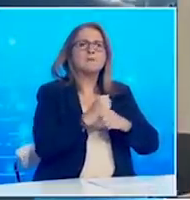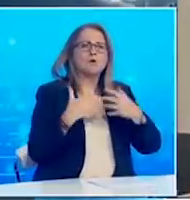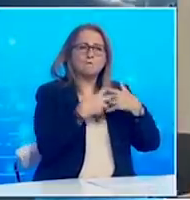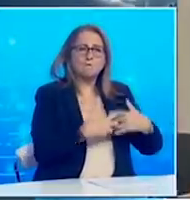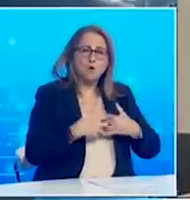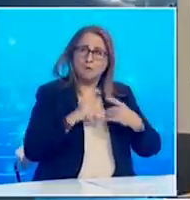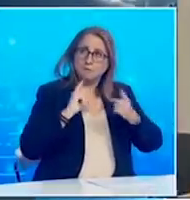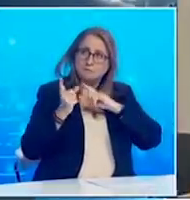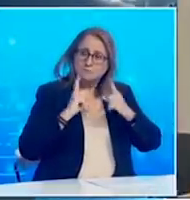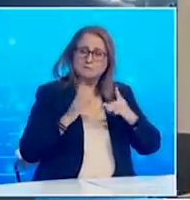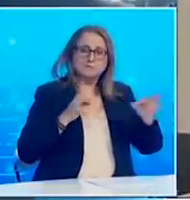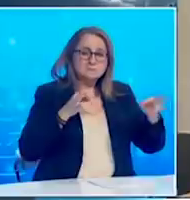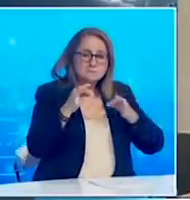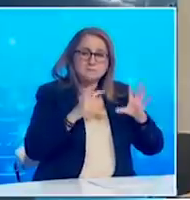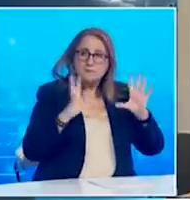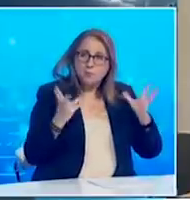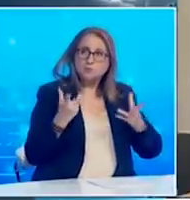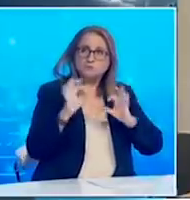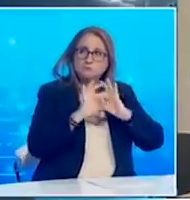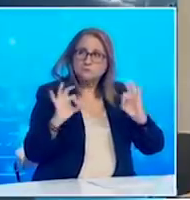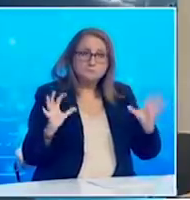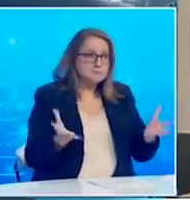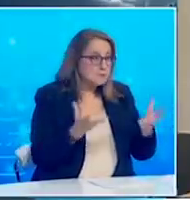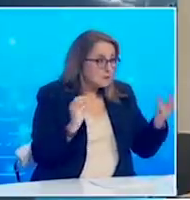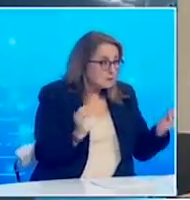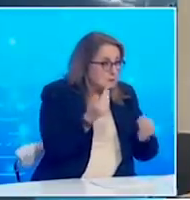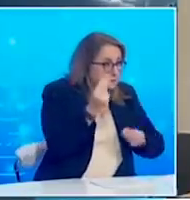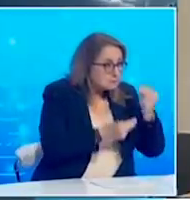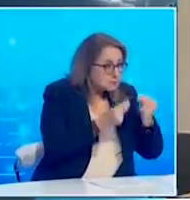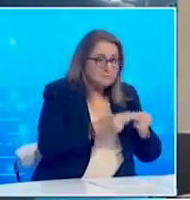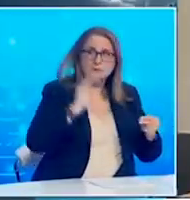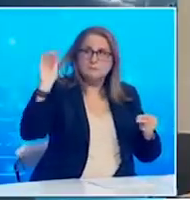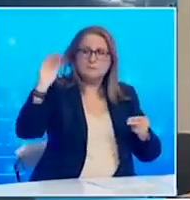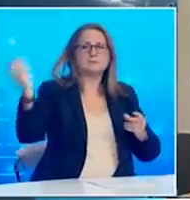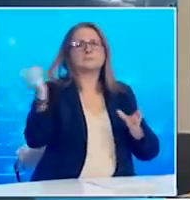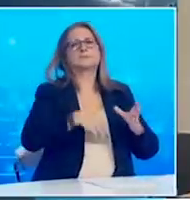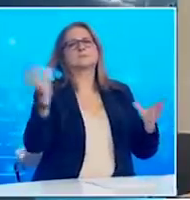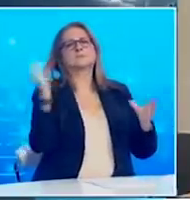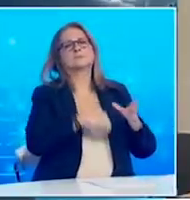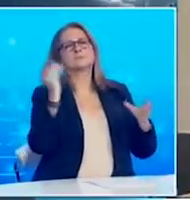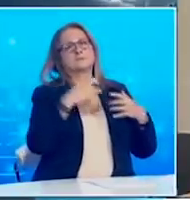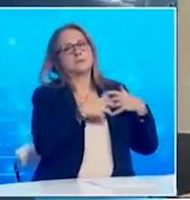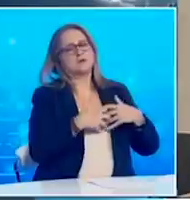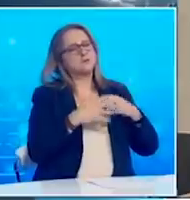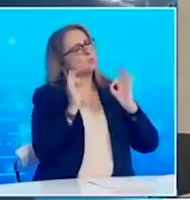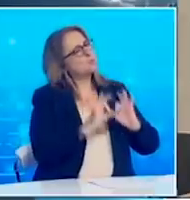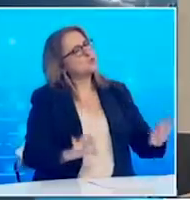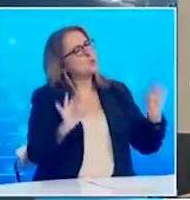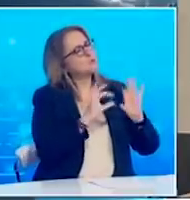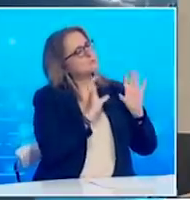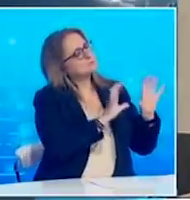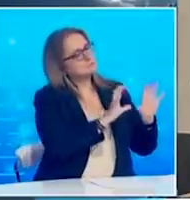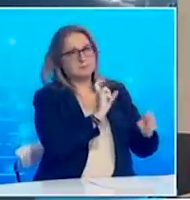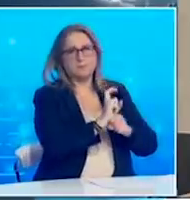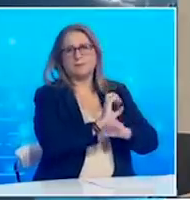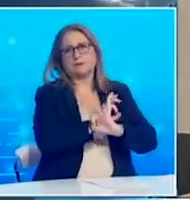αυτό το στρατηγικό απόθεμα, έτσι ώστε στις κρίσιμες μονάδες, στις κρίσιμες κλινικές, στις μονάδες εντατικής θεραπείας να υπάρχει